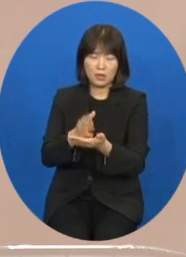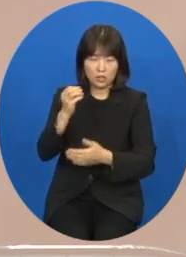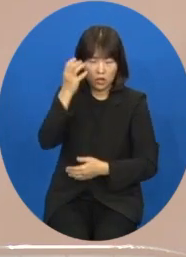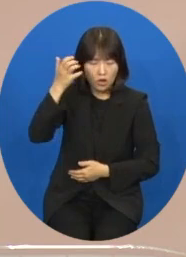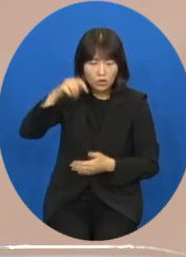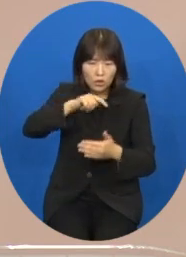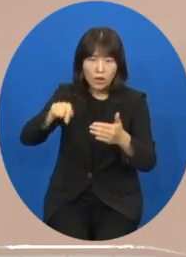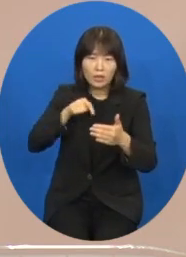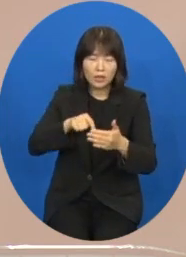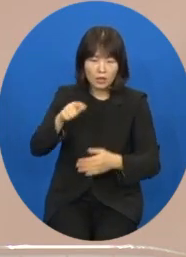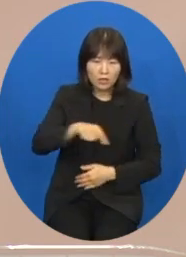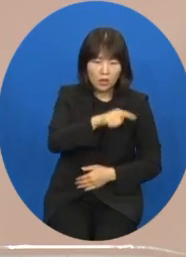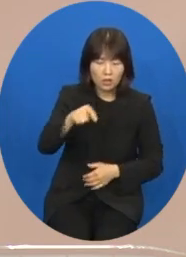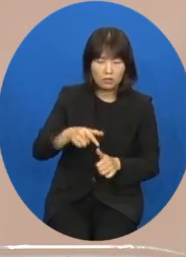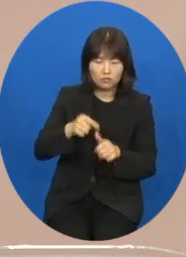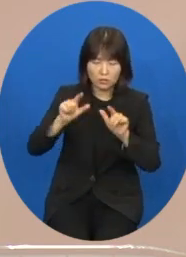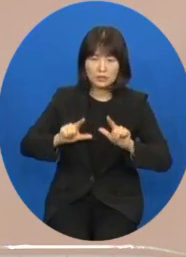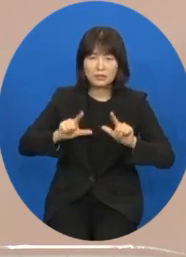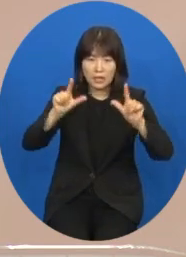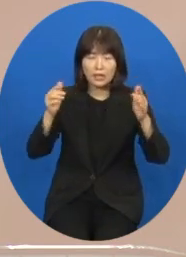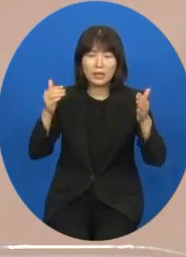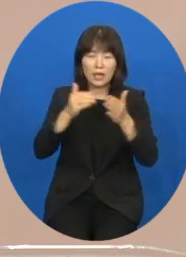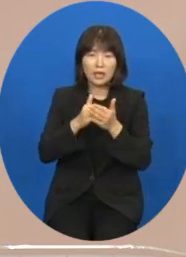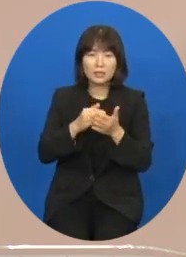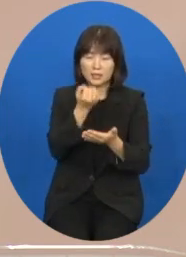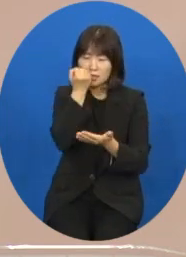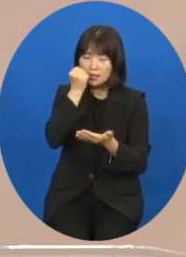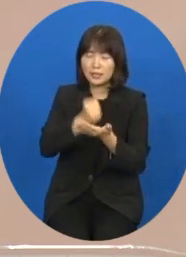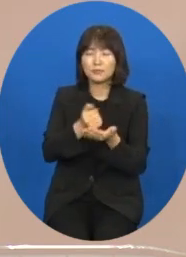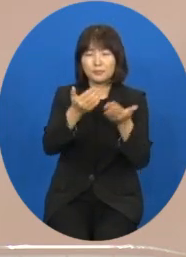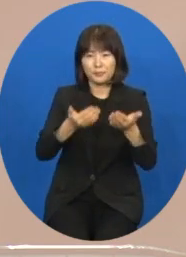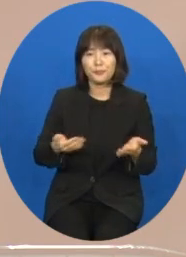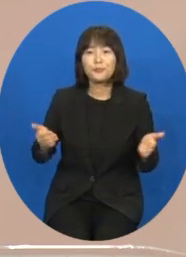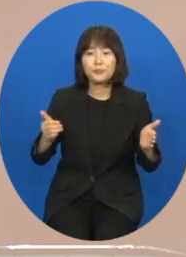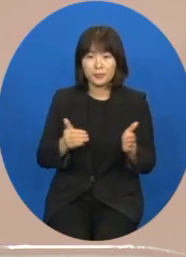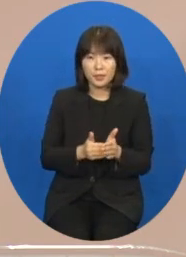너희가 구원의 날까지 인치심을 받았느니라.